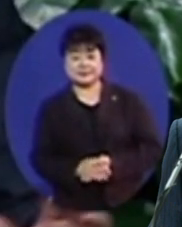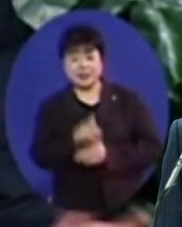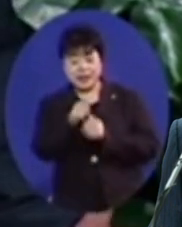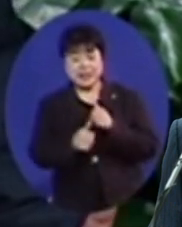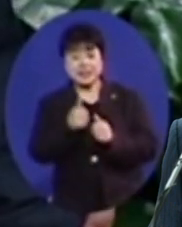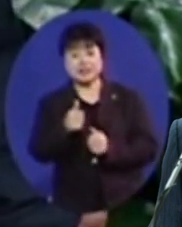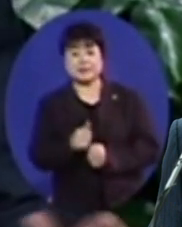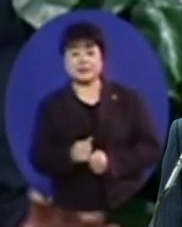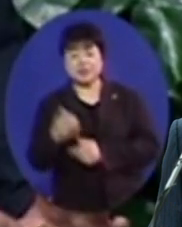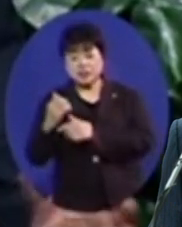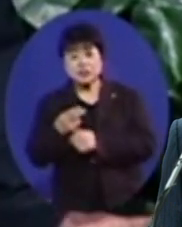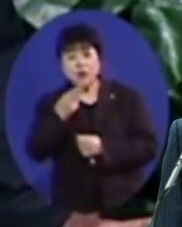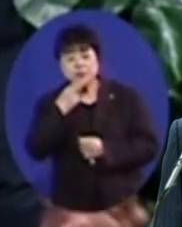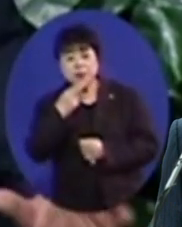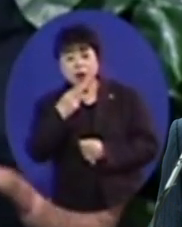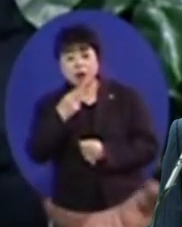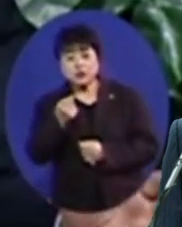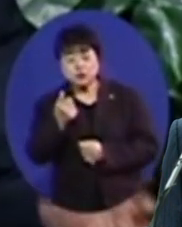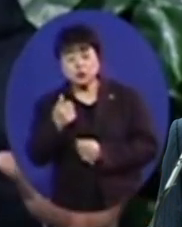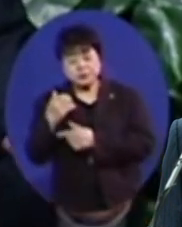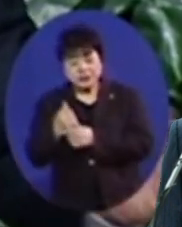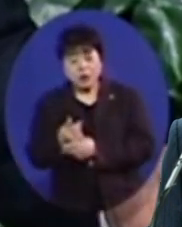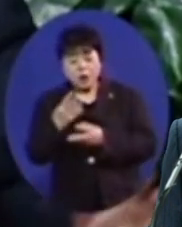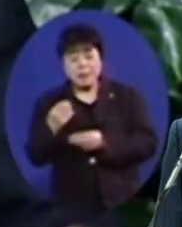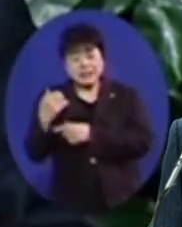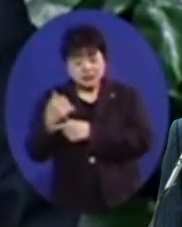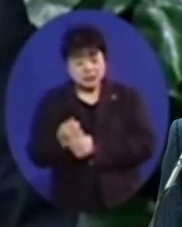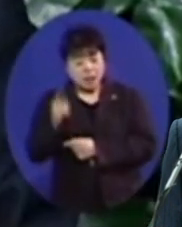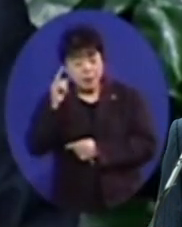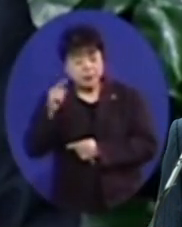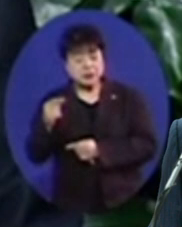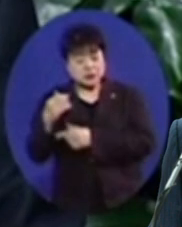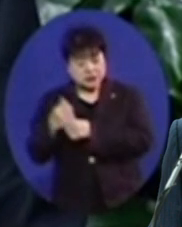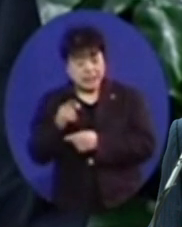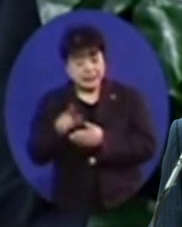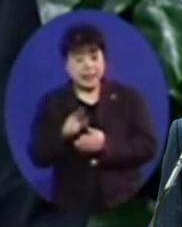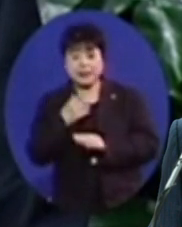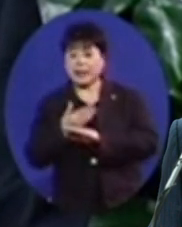하나님을 의지하지 않을 때, 조금 의지할 때, 많이 의지할 때, 전적 의지할 때 사람이